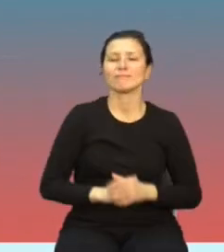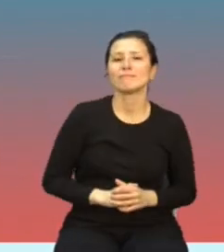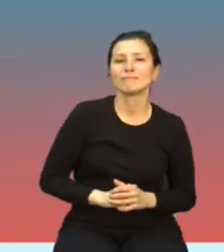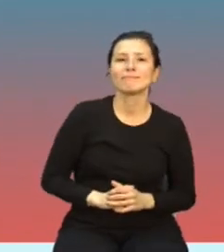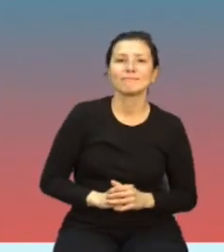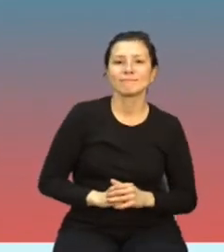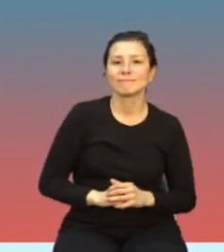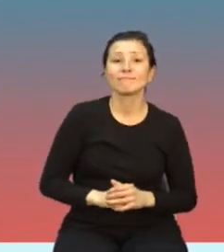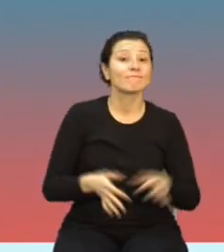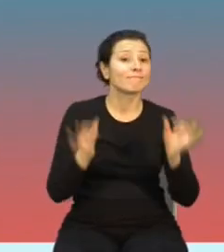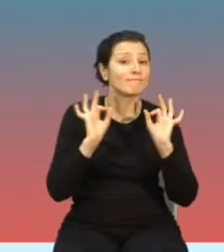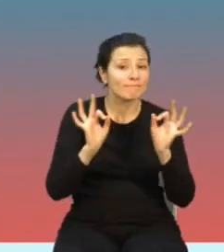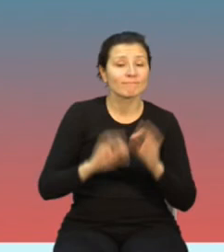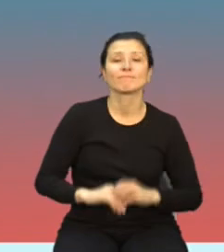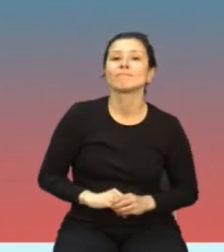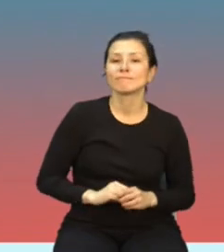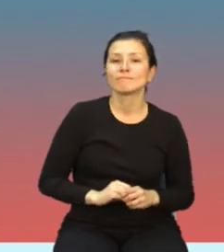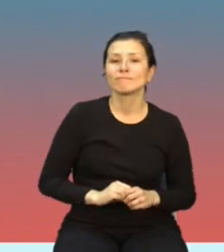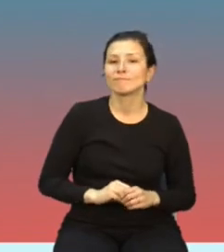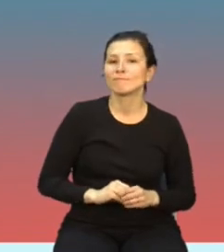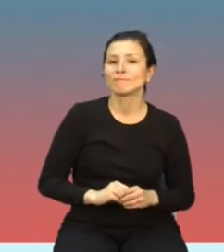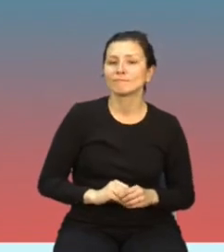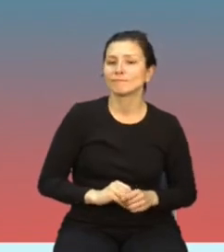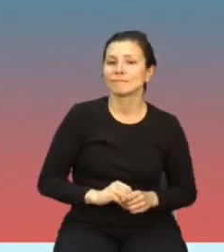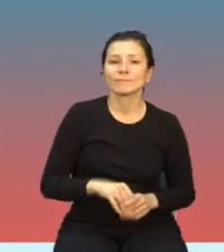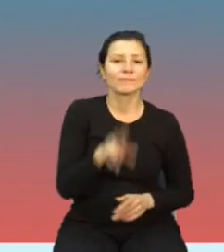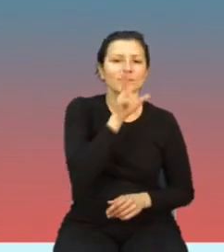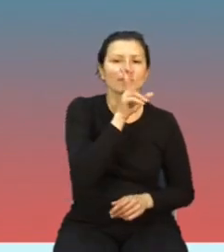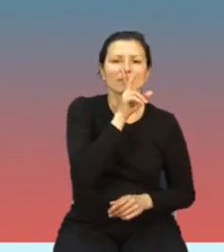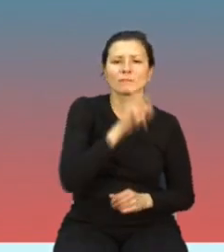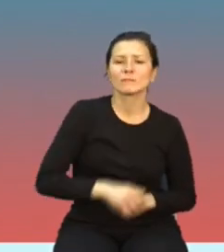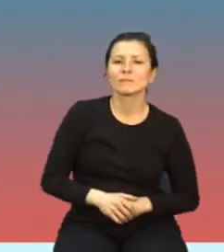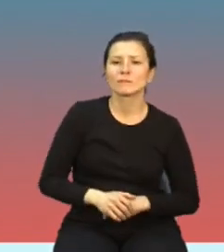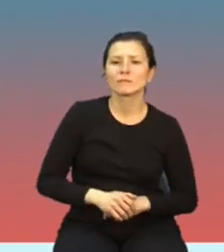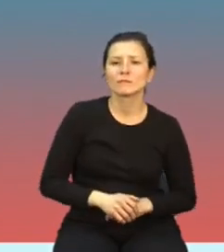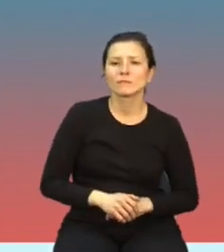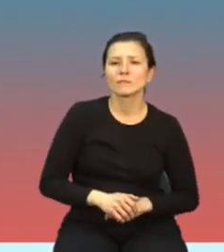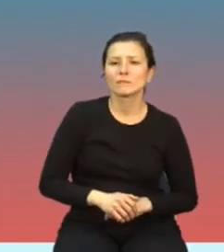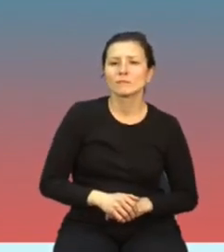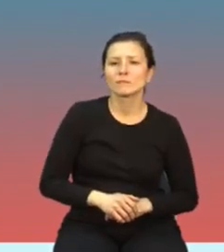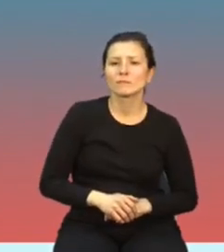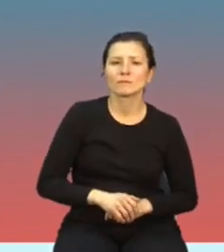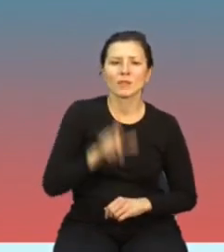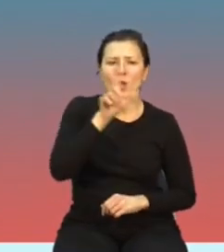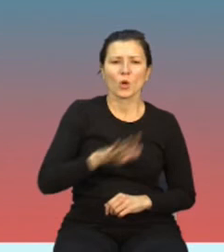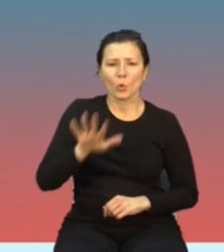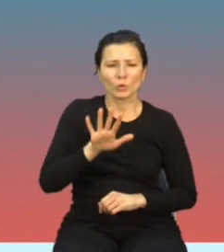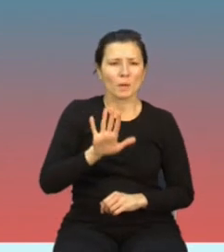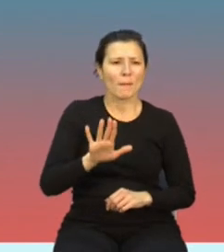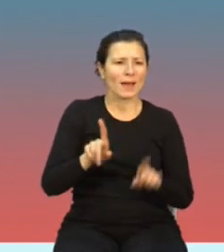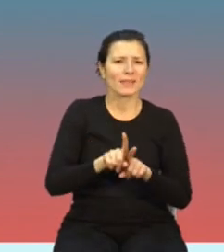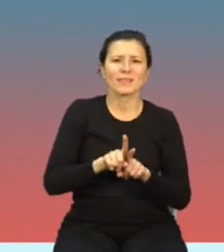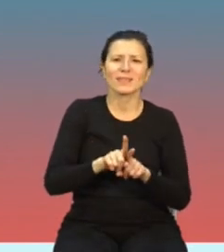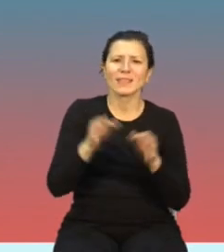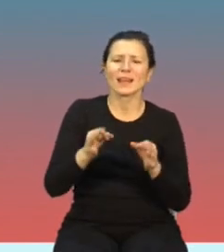No dobrze, więc widzimy, że też zmieniają się obawy wyrażane przez społeczność.